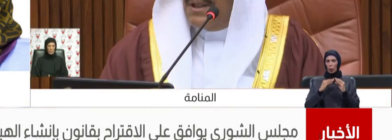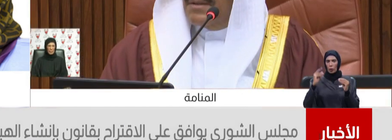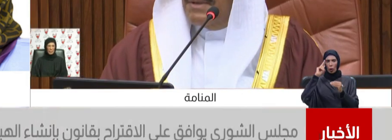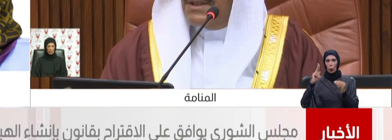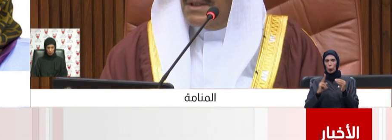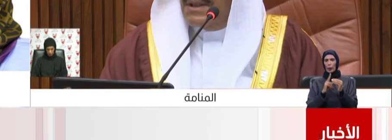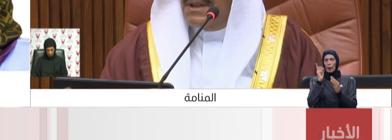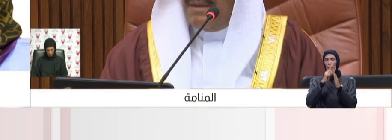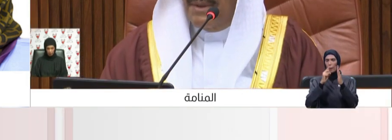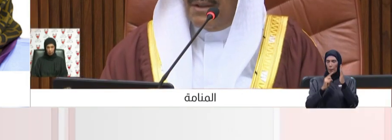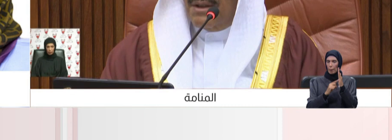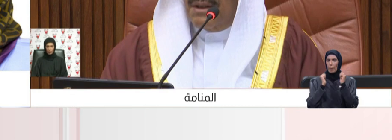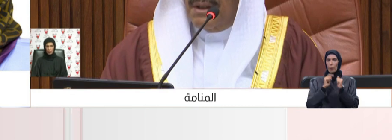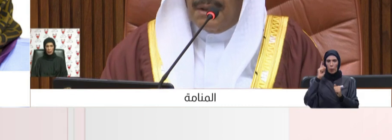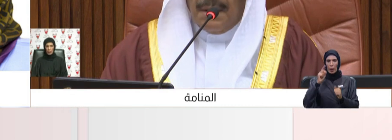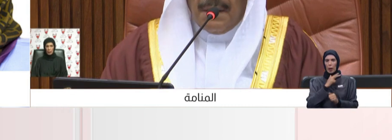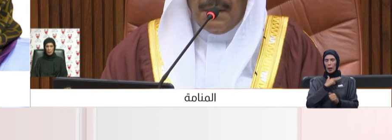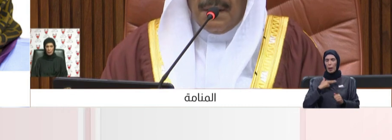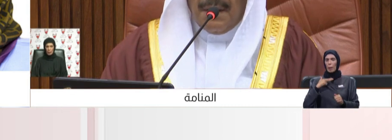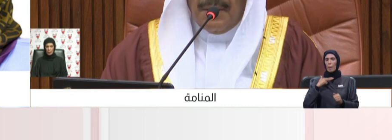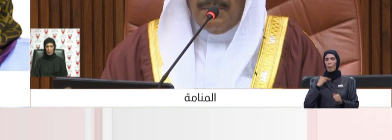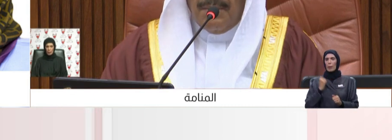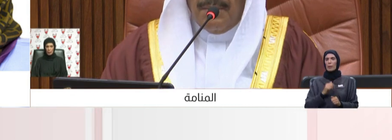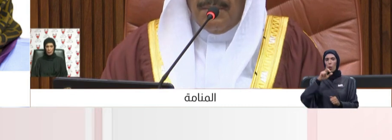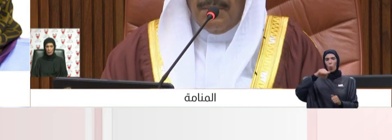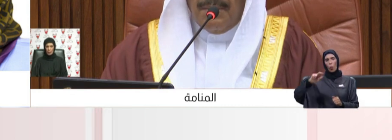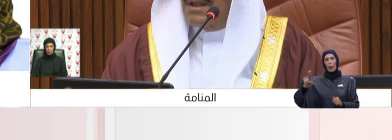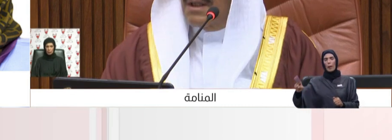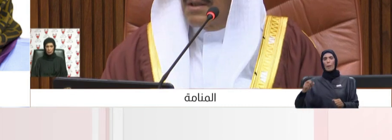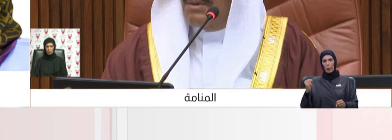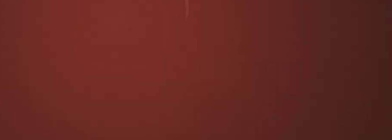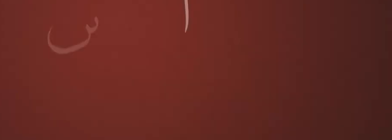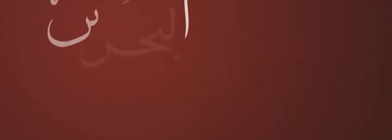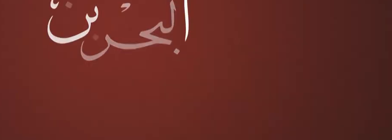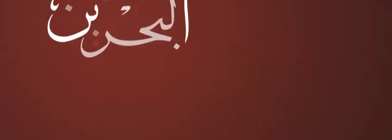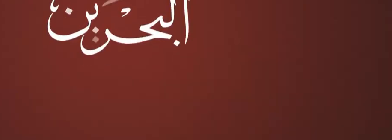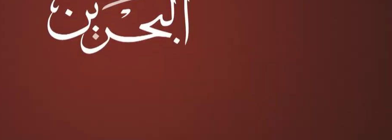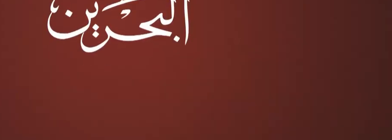والرأي القانوني وكذلك رأي الحكومة من قبل الجهات المختصة للعمل بموجبه.